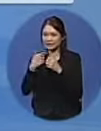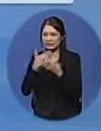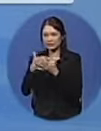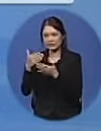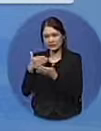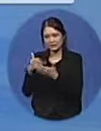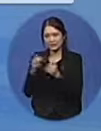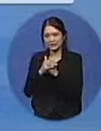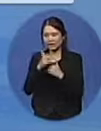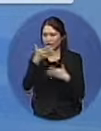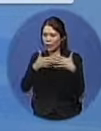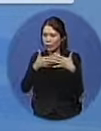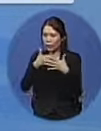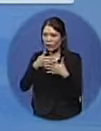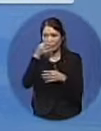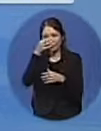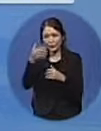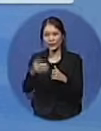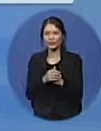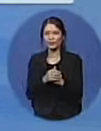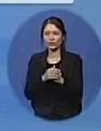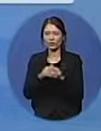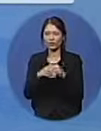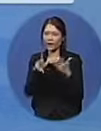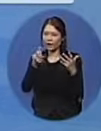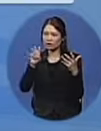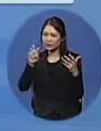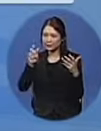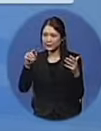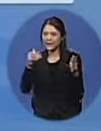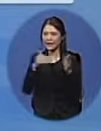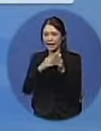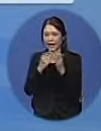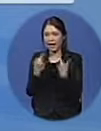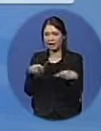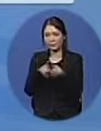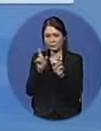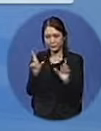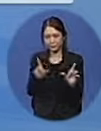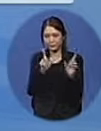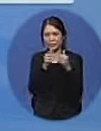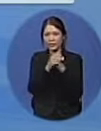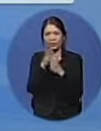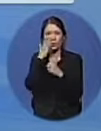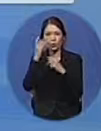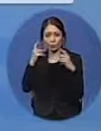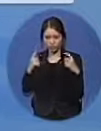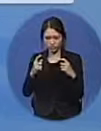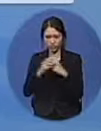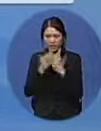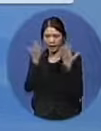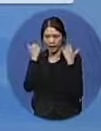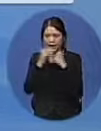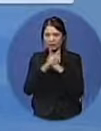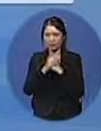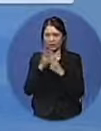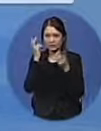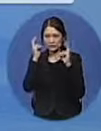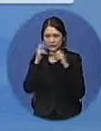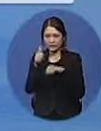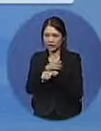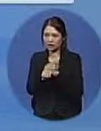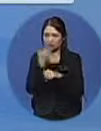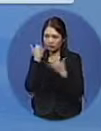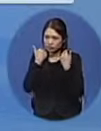등을 공모하며 오는 31일까지 도봉구 거주 주민이나 도봉구 소재의 학교와 직장을 다니는 사람은